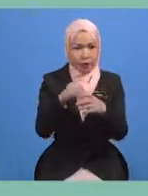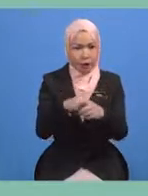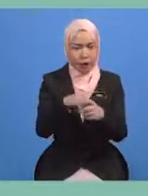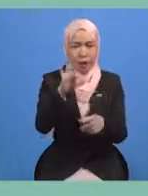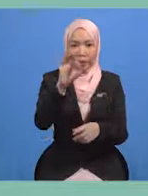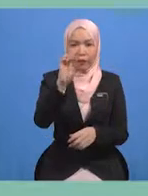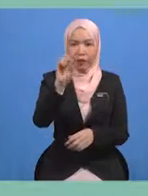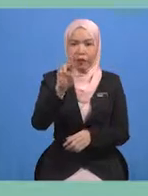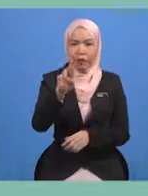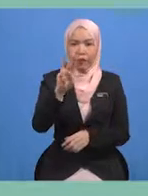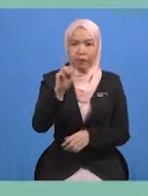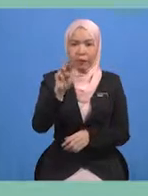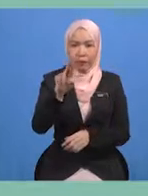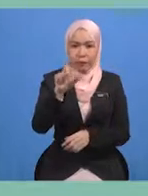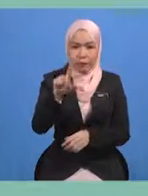berikut.